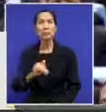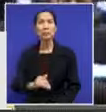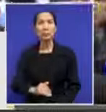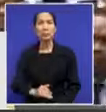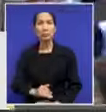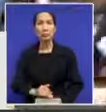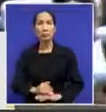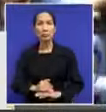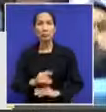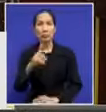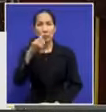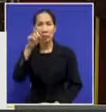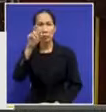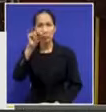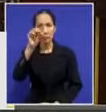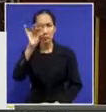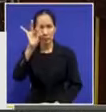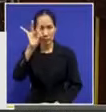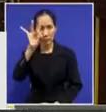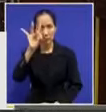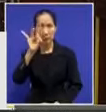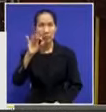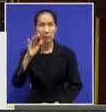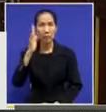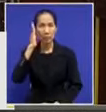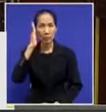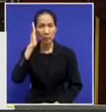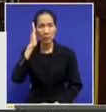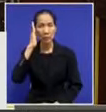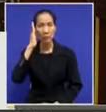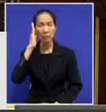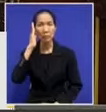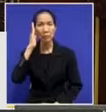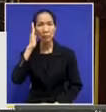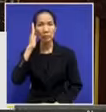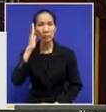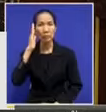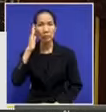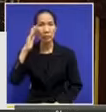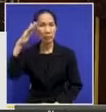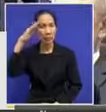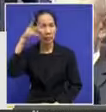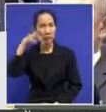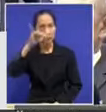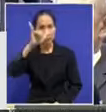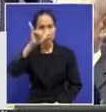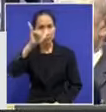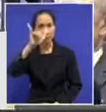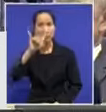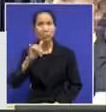ผม 138พลเอกชาติอุดมกิตติศิริ พลเอกประยุทธ์จันทร์โอชา